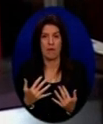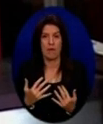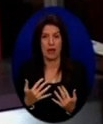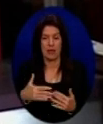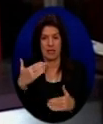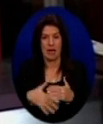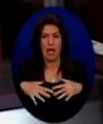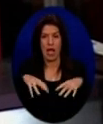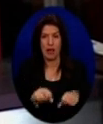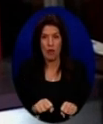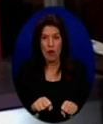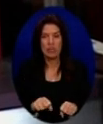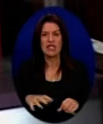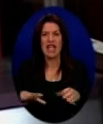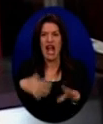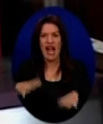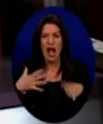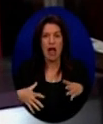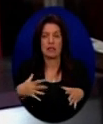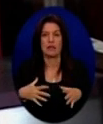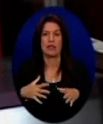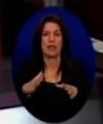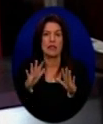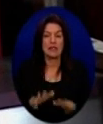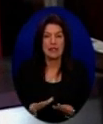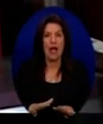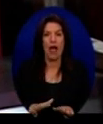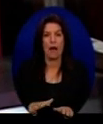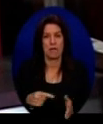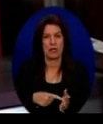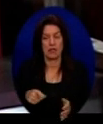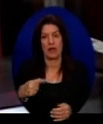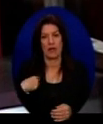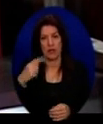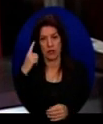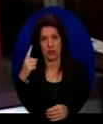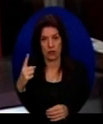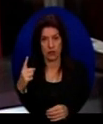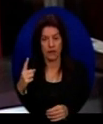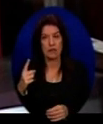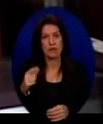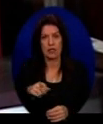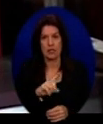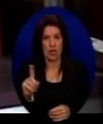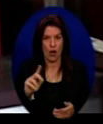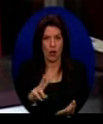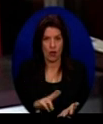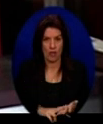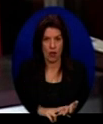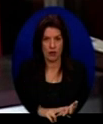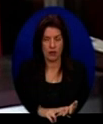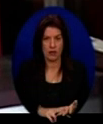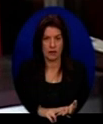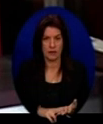הזה, התסכול הזה, השנאה הזאת ייעלמו. ואני חושבת שזה בהכרח לא נכון, כי